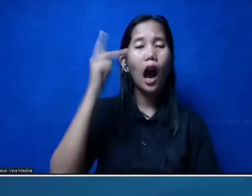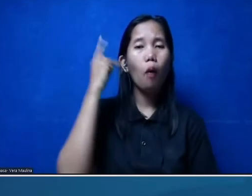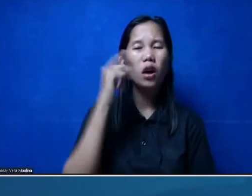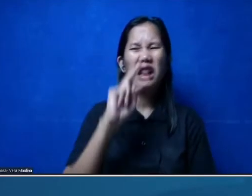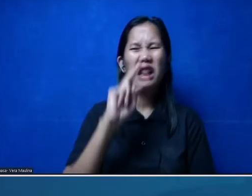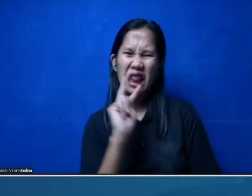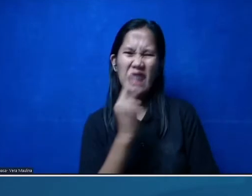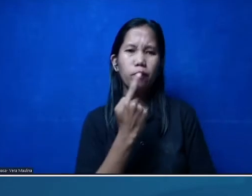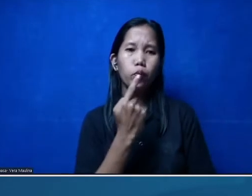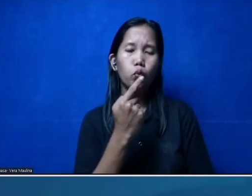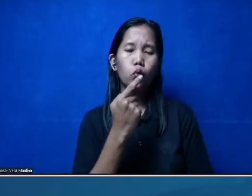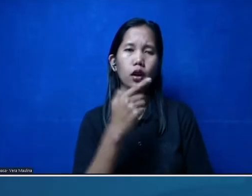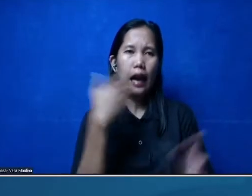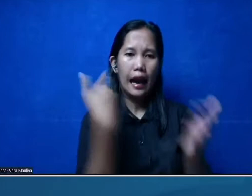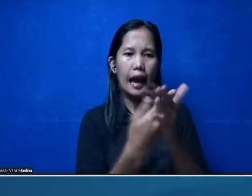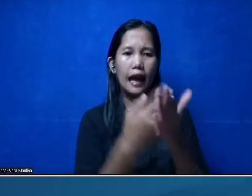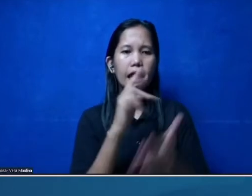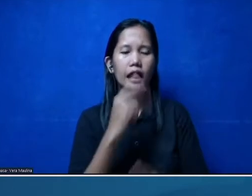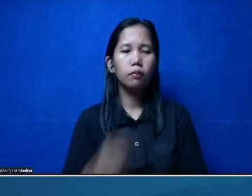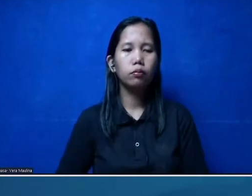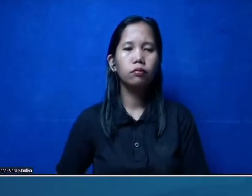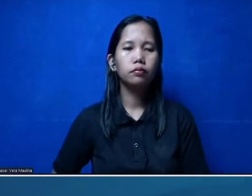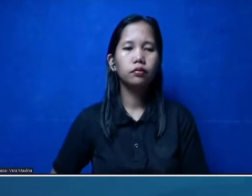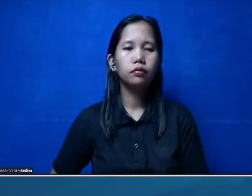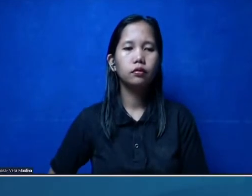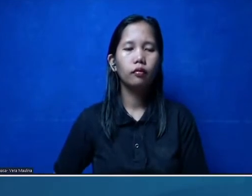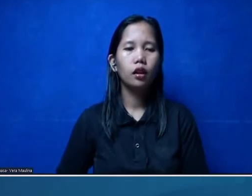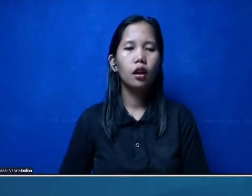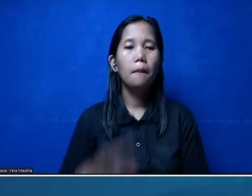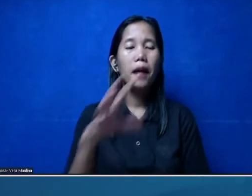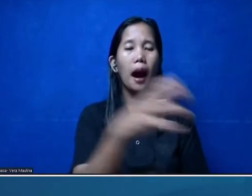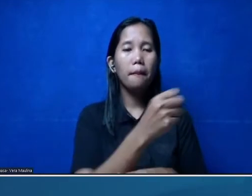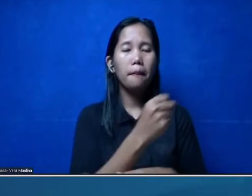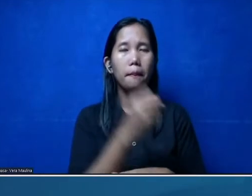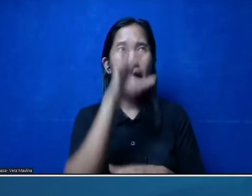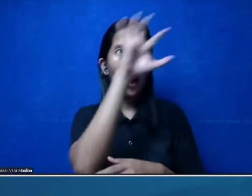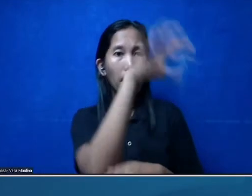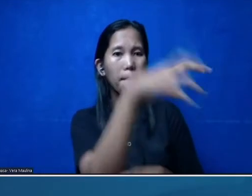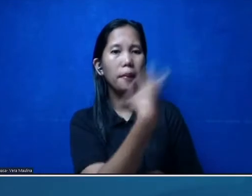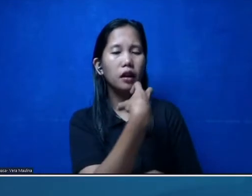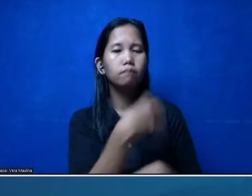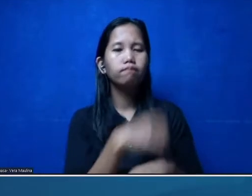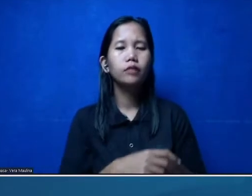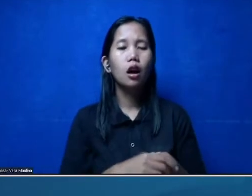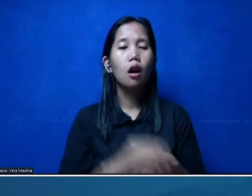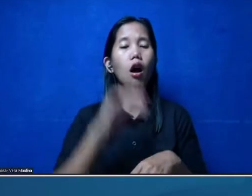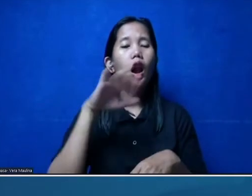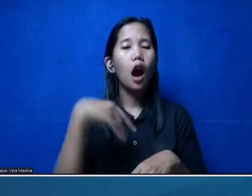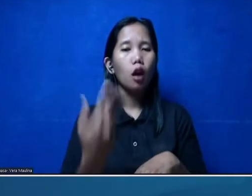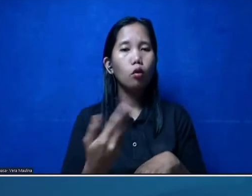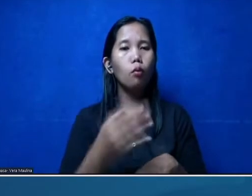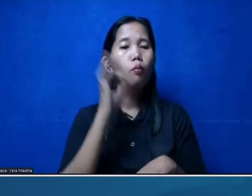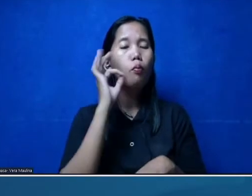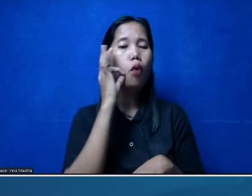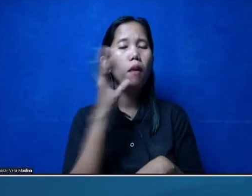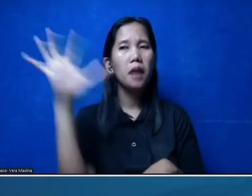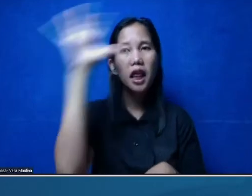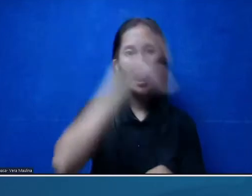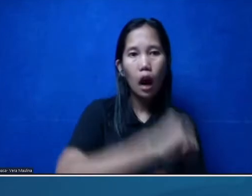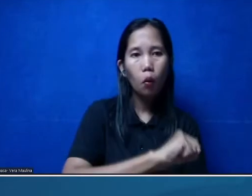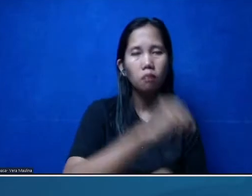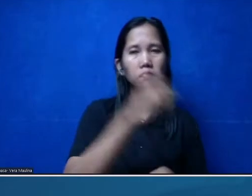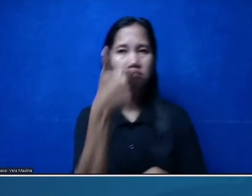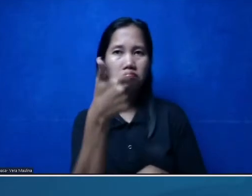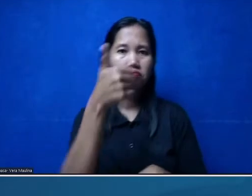buah pengetahuan baik dan jahat ini dan diberikan juga kepada suaminya Hai dan terjadilah yang